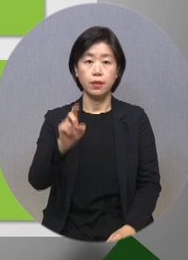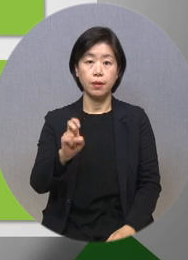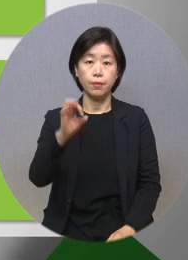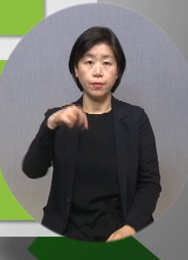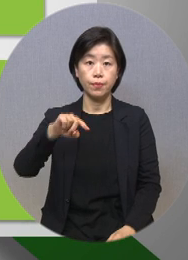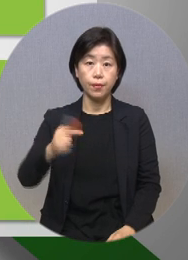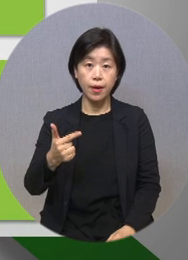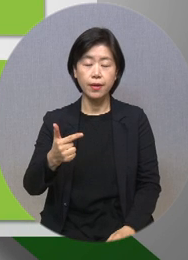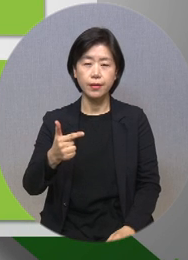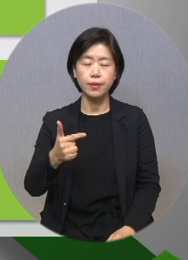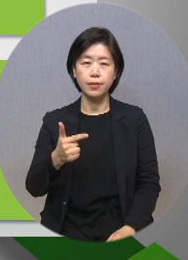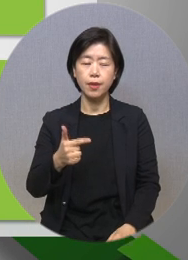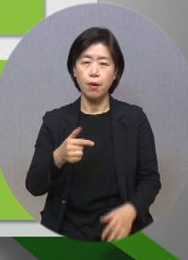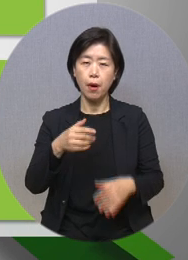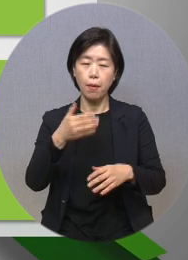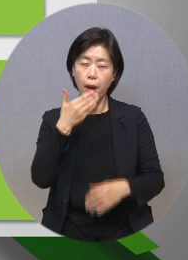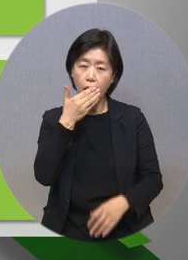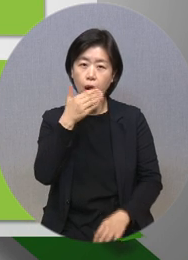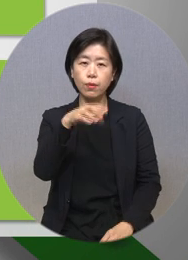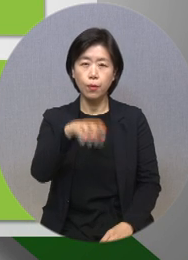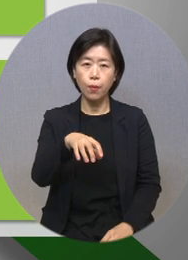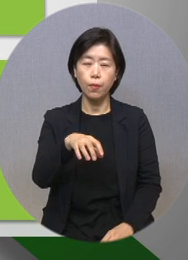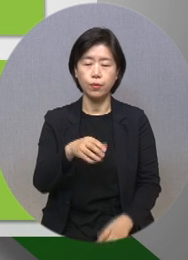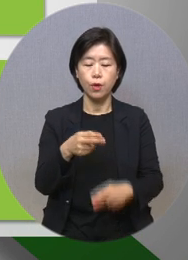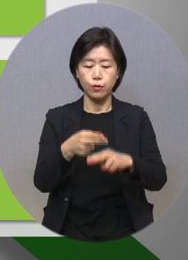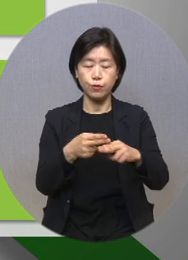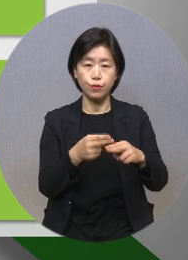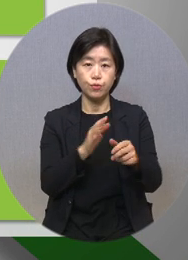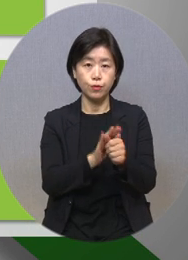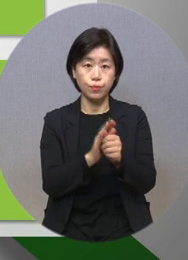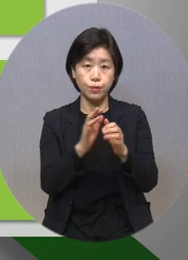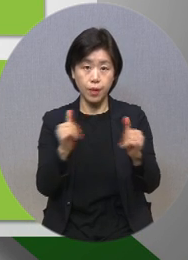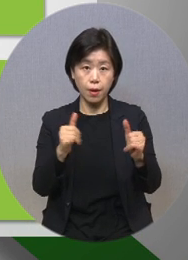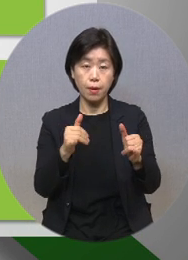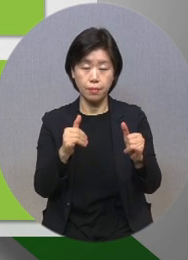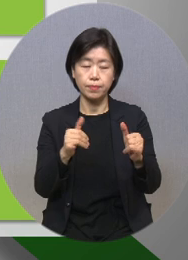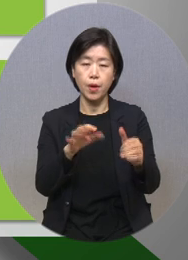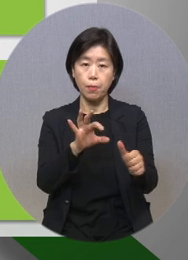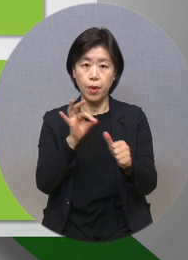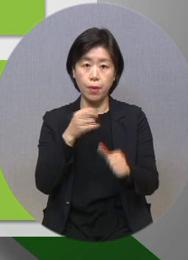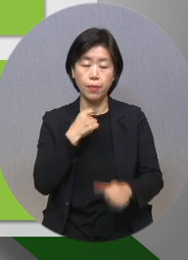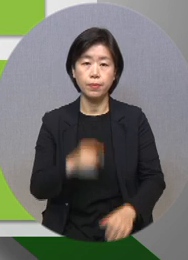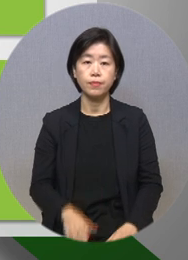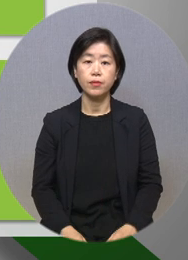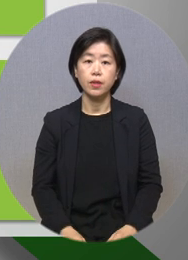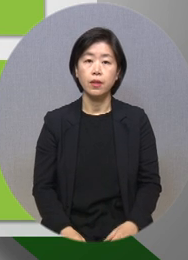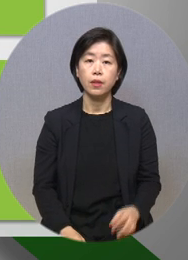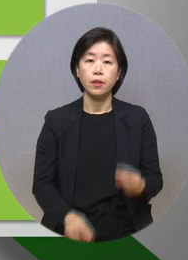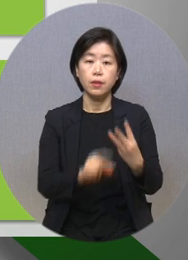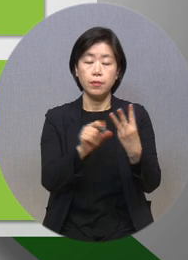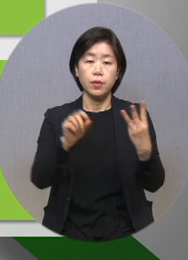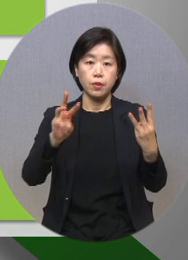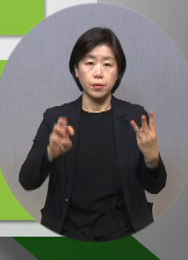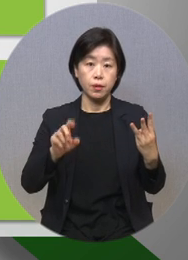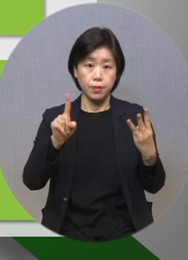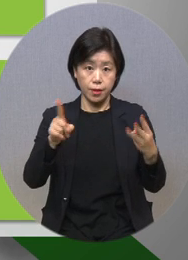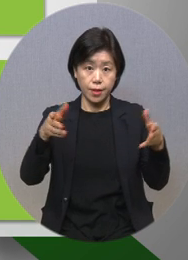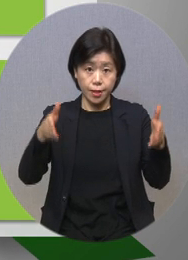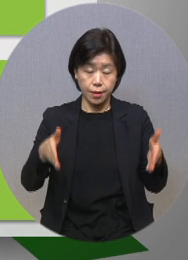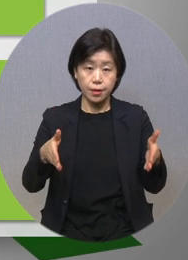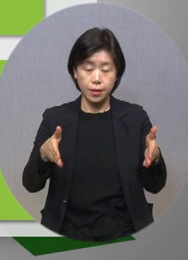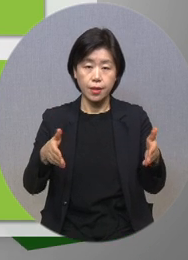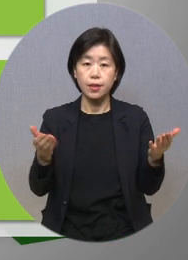삼원가든에서 주방 보조원을 모집합니다. 접수 마감일은 3월 31일까지며 근무지는 경기도